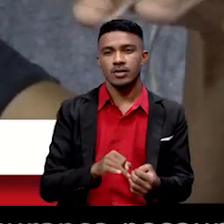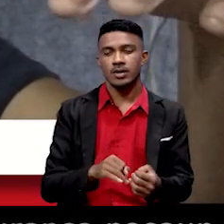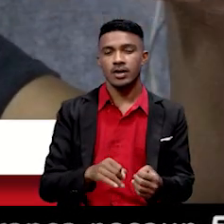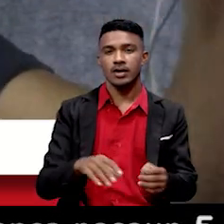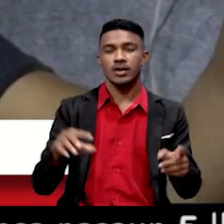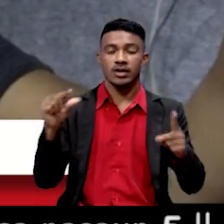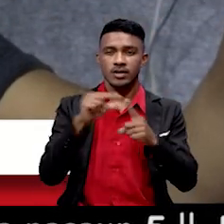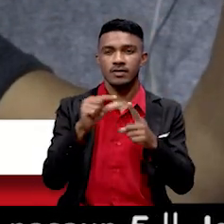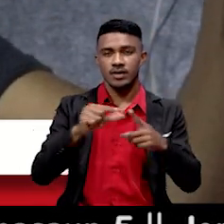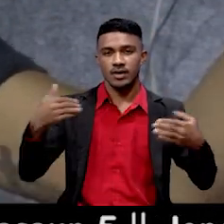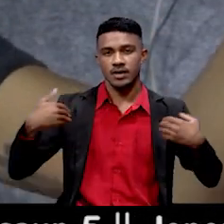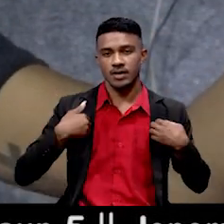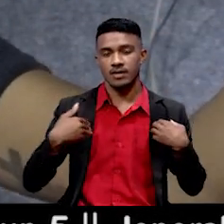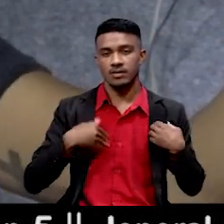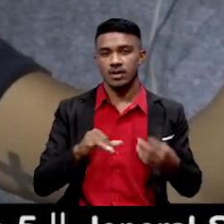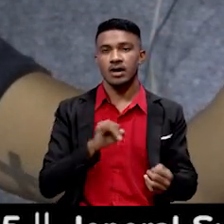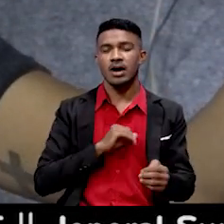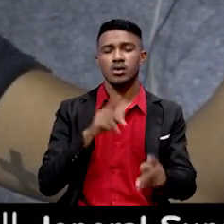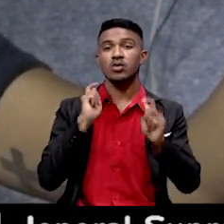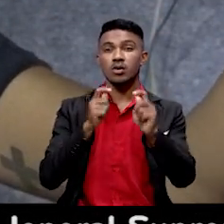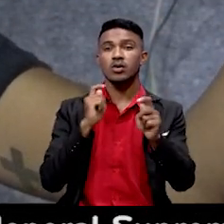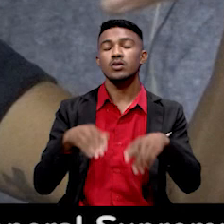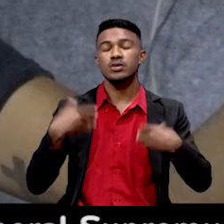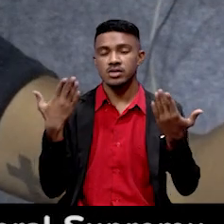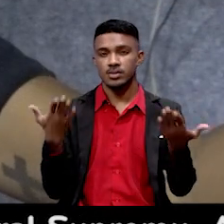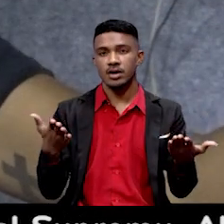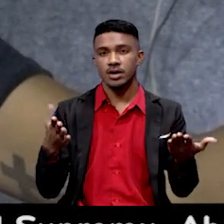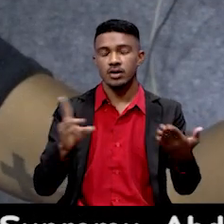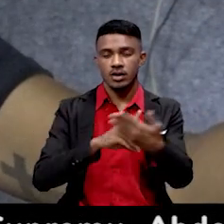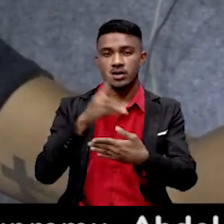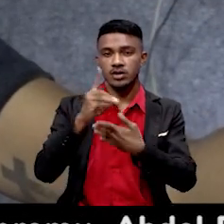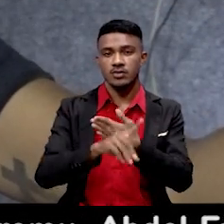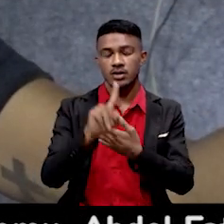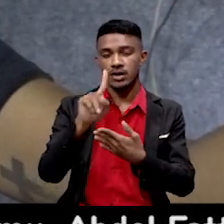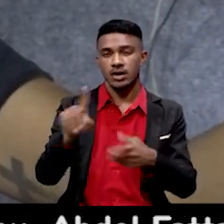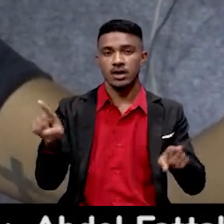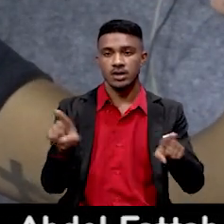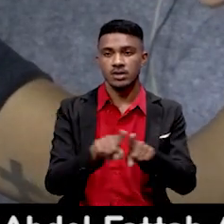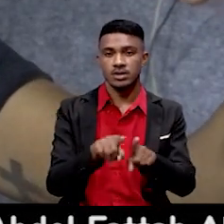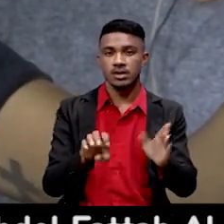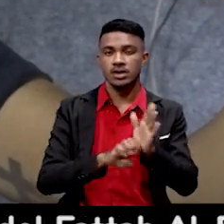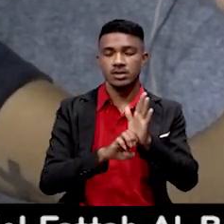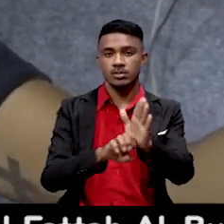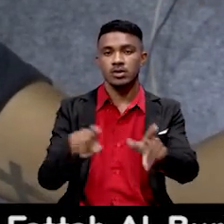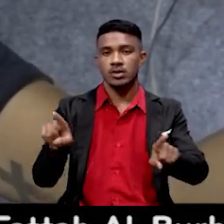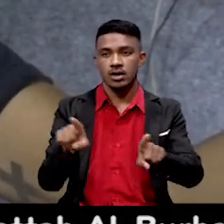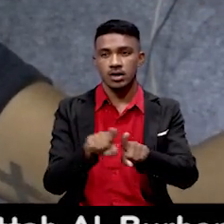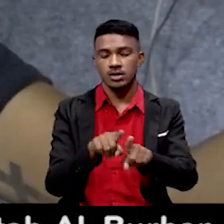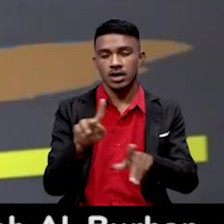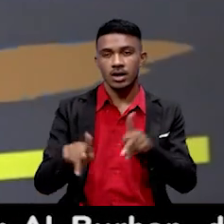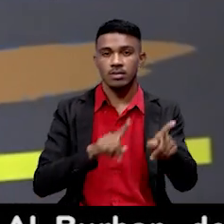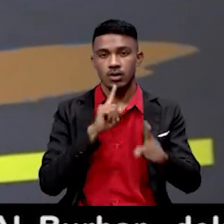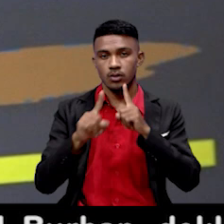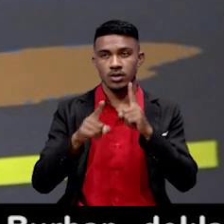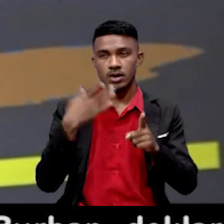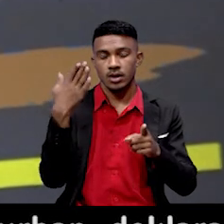ni ya. Us termus ni antara hawa koko insaper atau desenvolve botilan de bek hansa por exemplo be hansa se ema dia yang na bakar